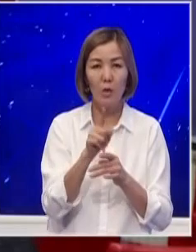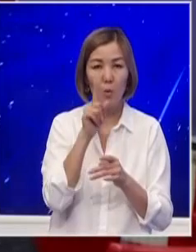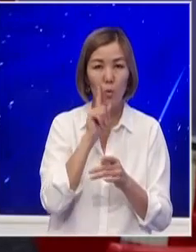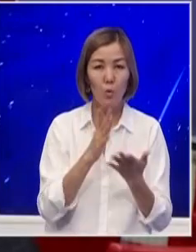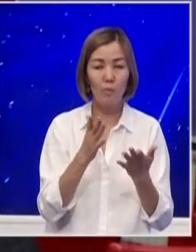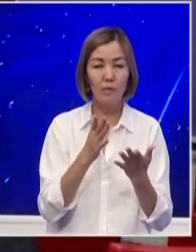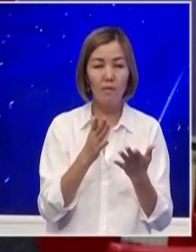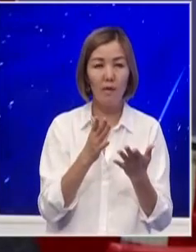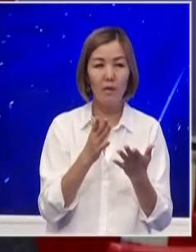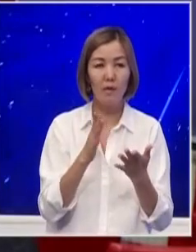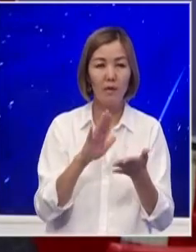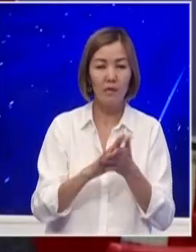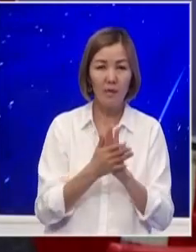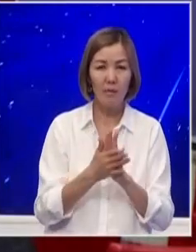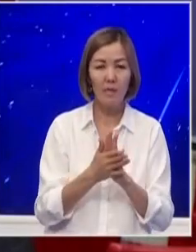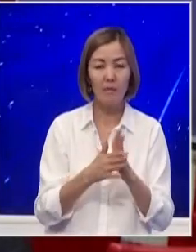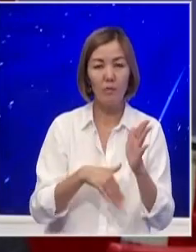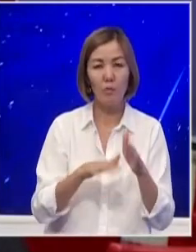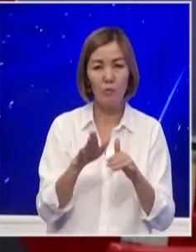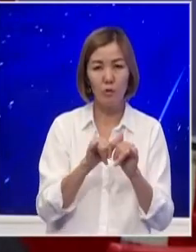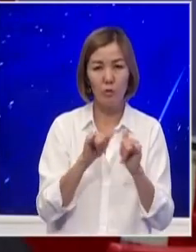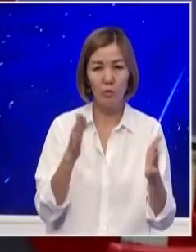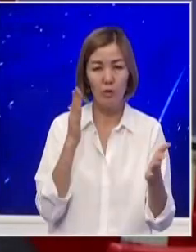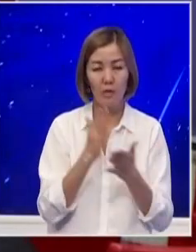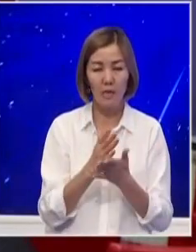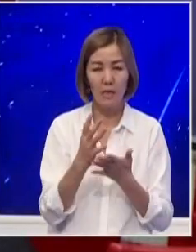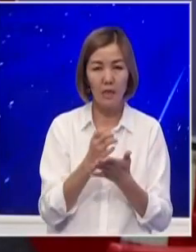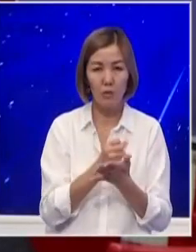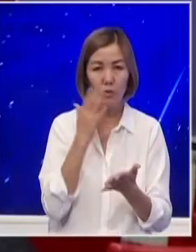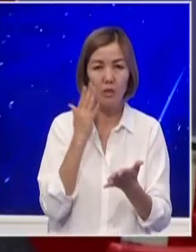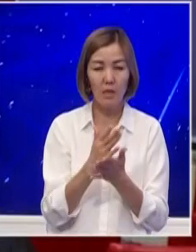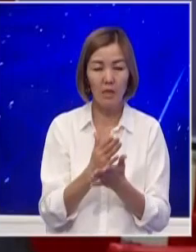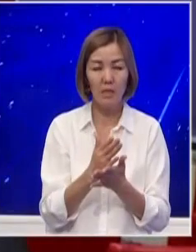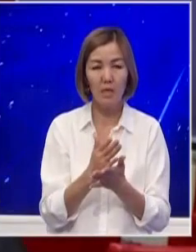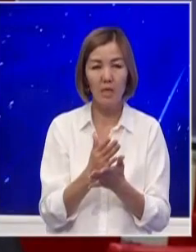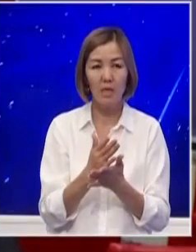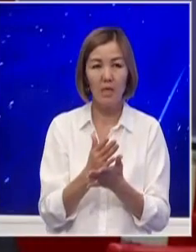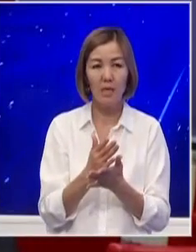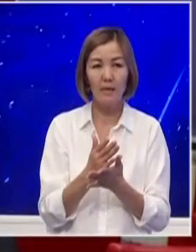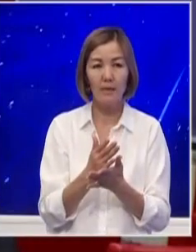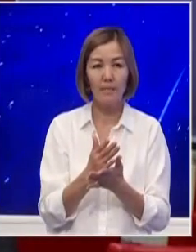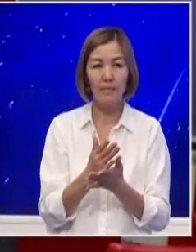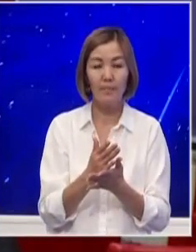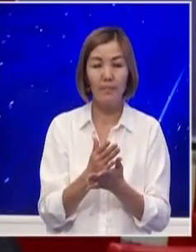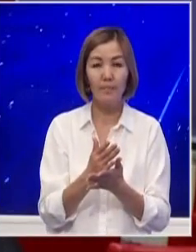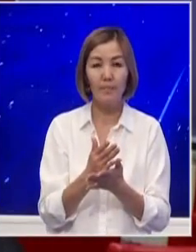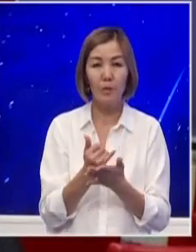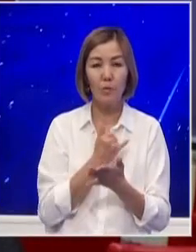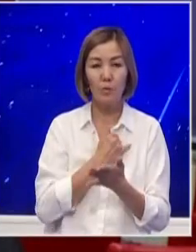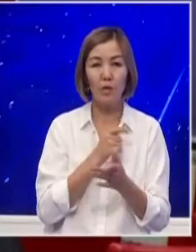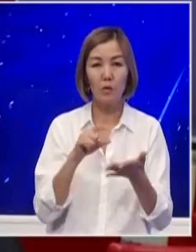пассажиров имеются все необходимые ресурсы, материалы. То есть имеется